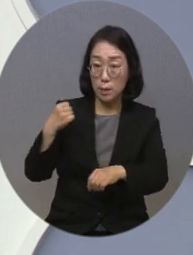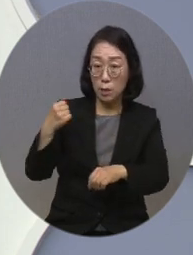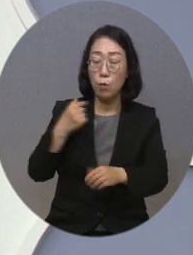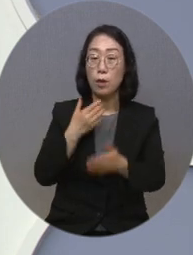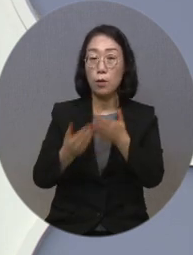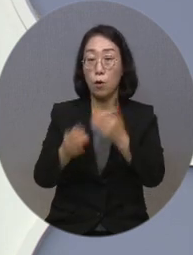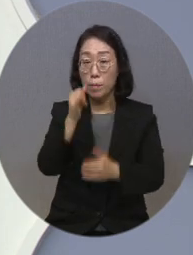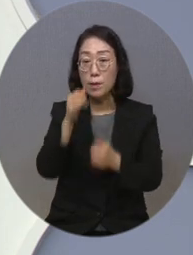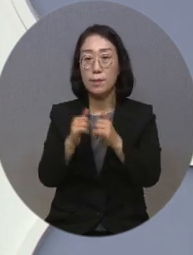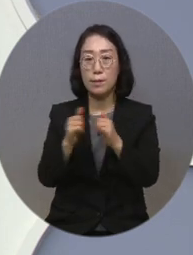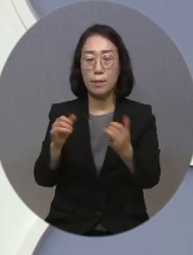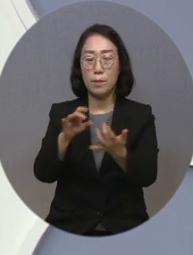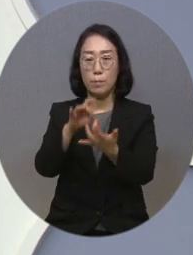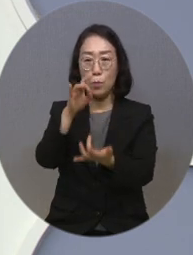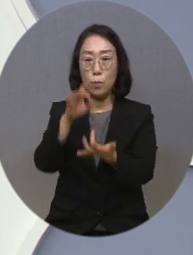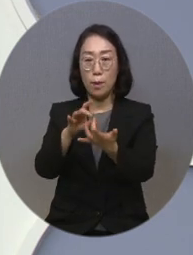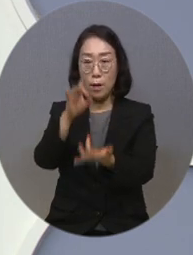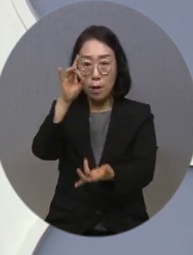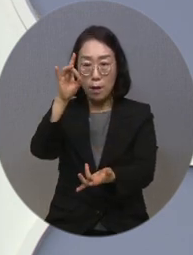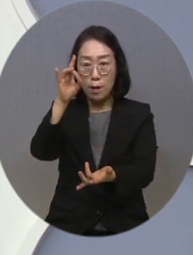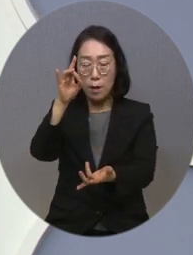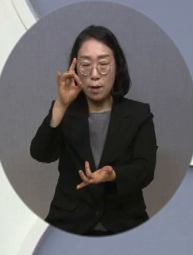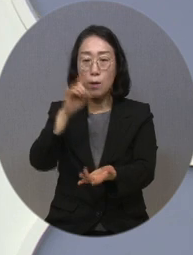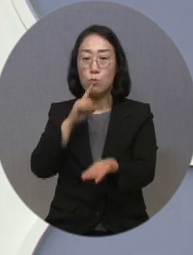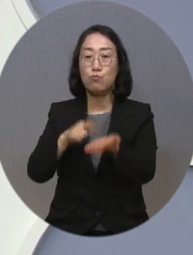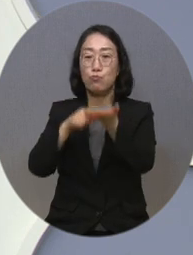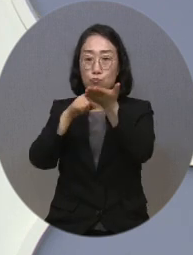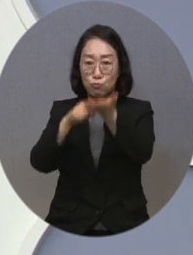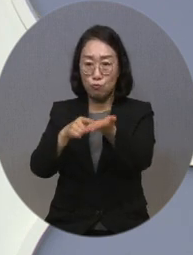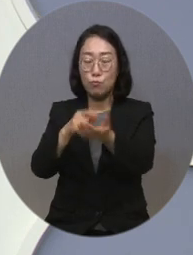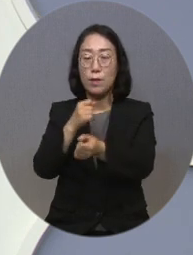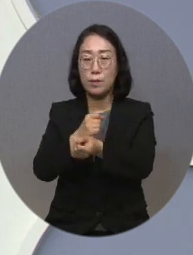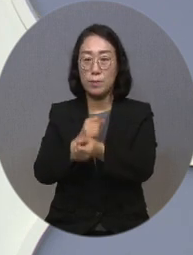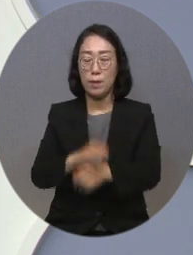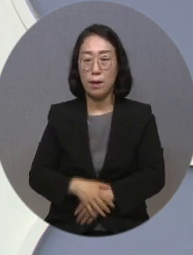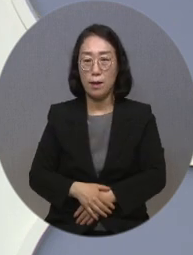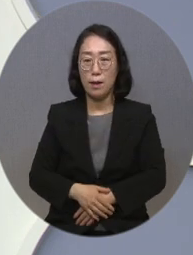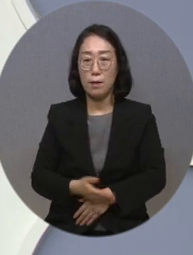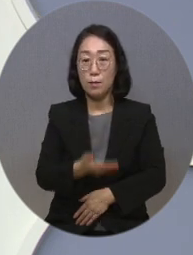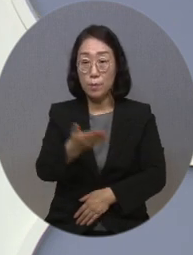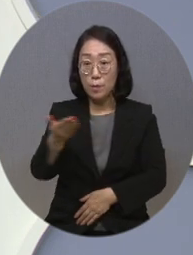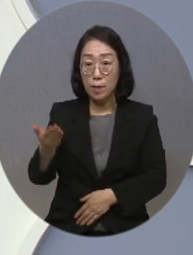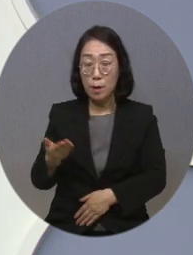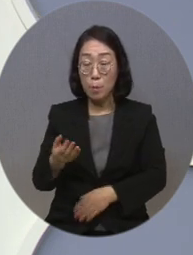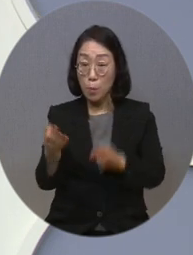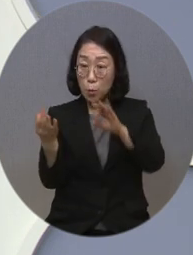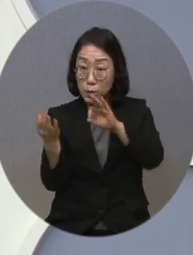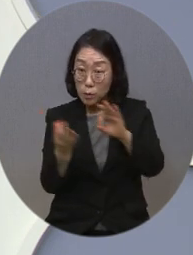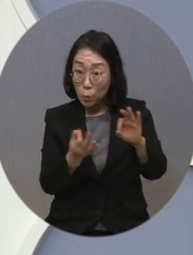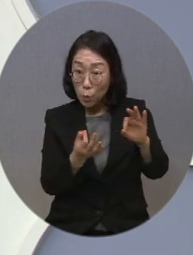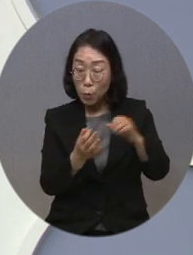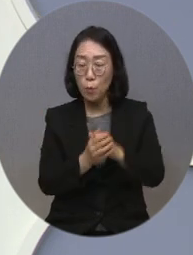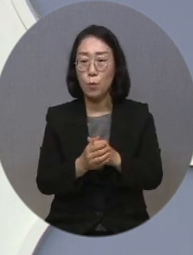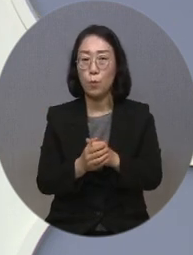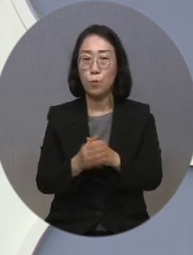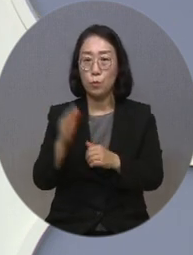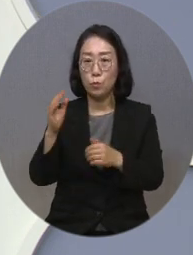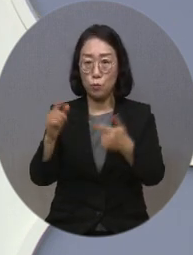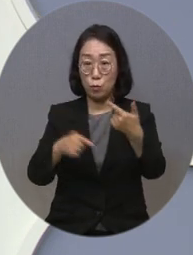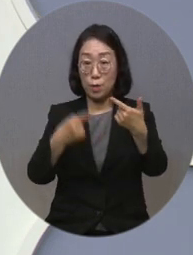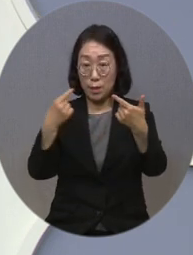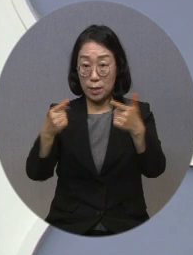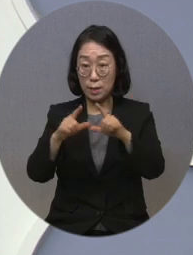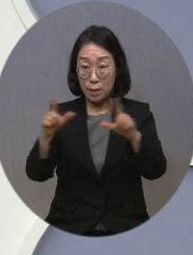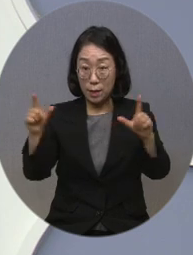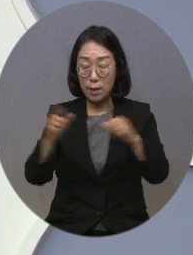경험이 있는 사람들을 아마 공천하게 될 것입니다. 저희 당의 공천자들을 보시고 이번에 지방선거에서도